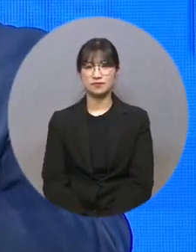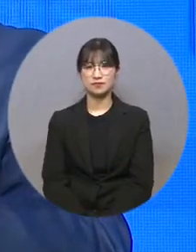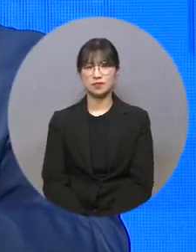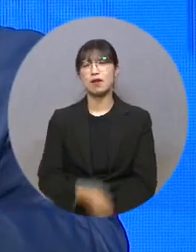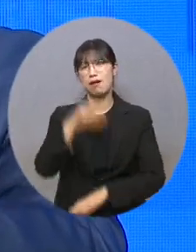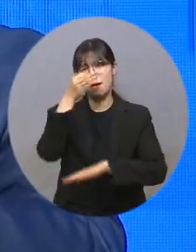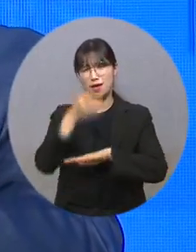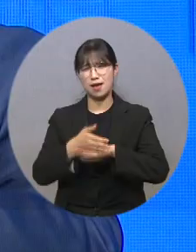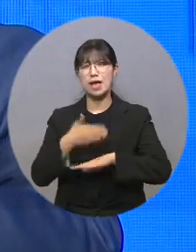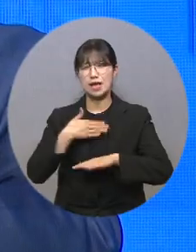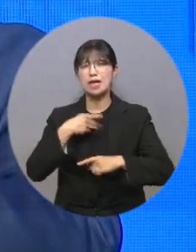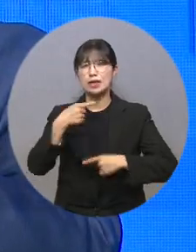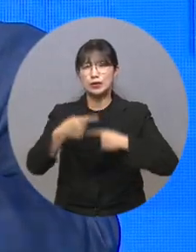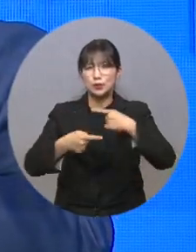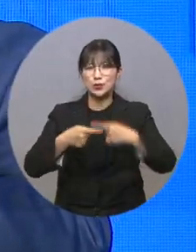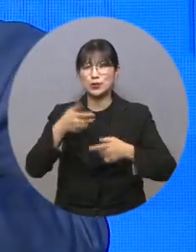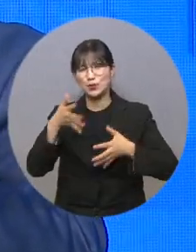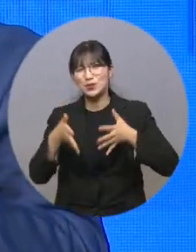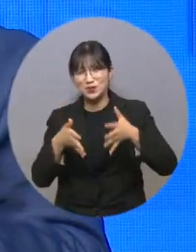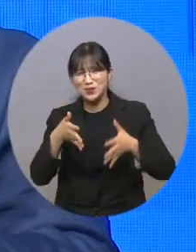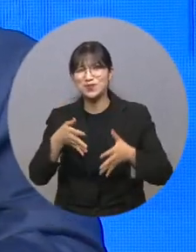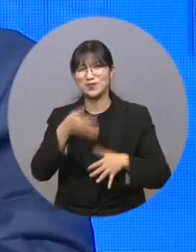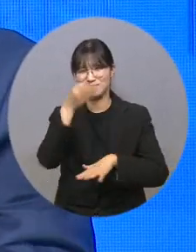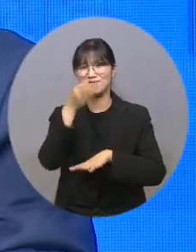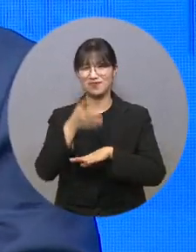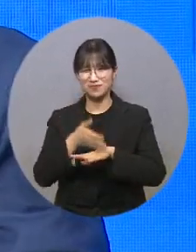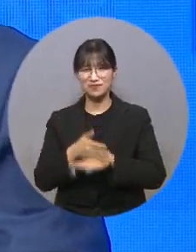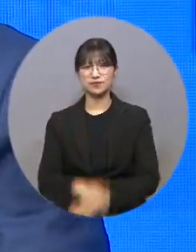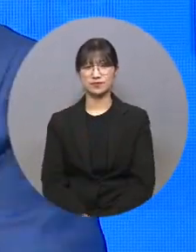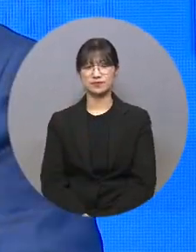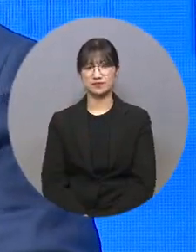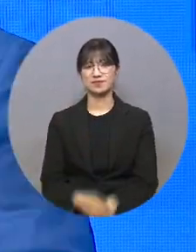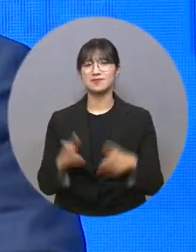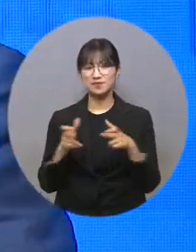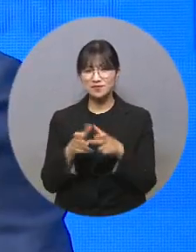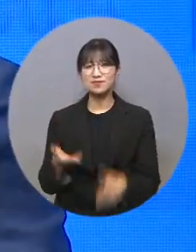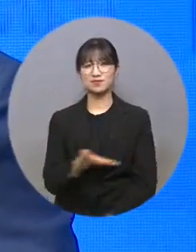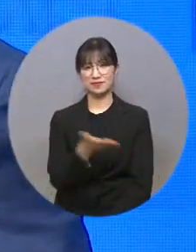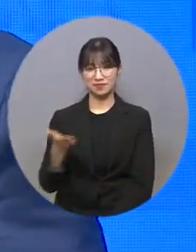죄송합니다. 제가 수어가 좀 섰더네요. 장애인 여러분